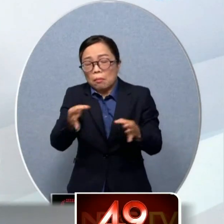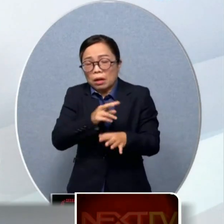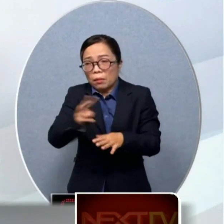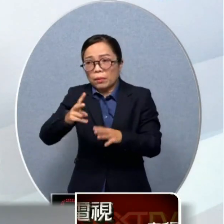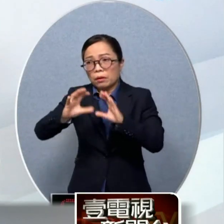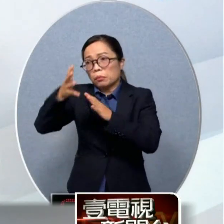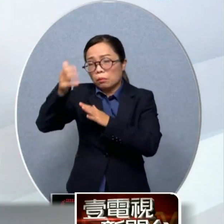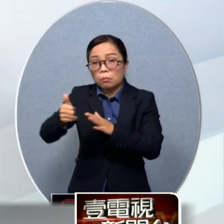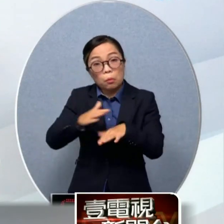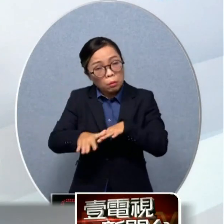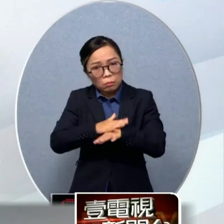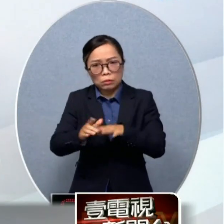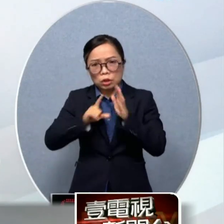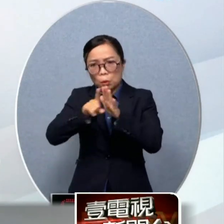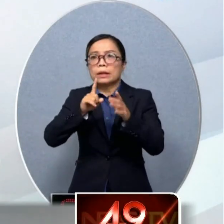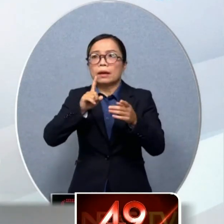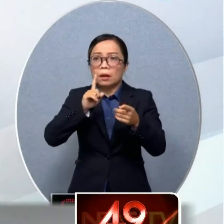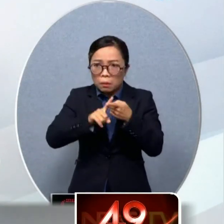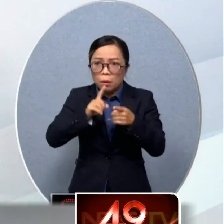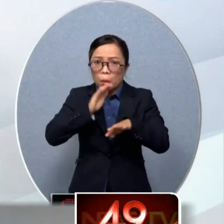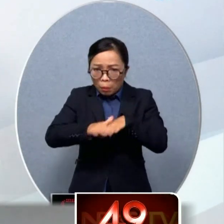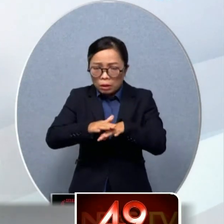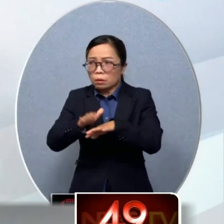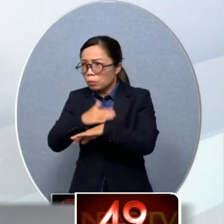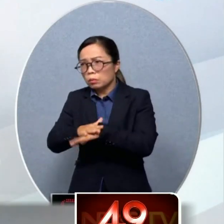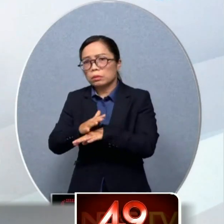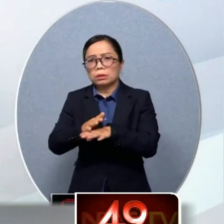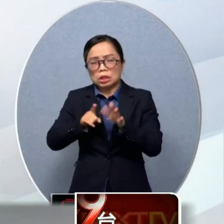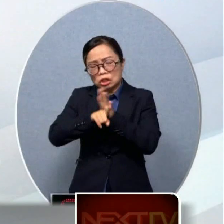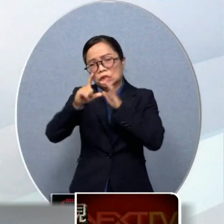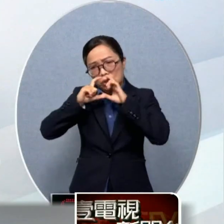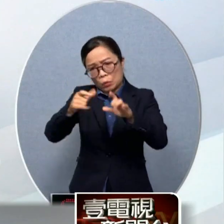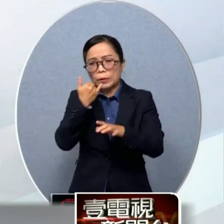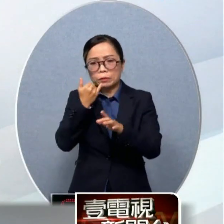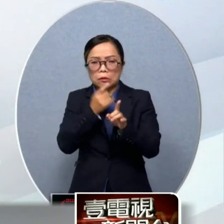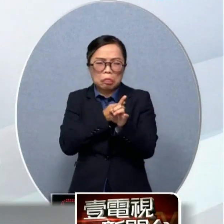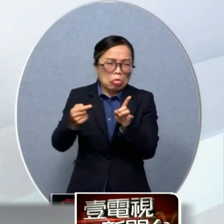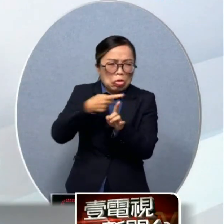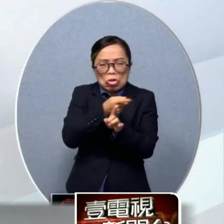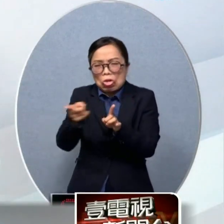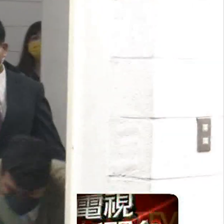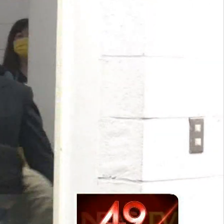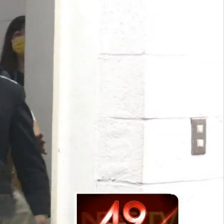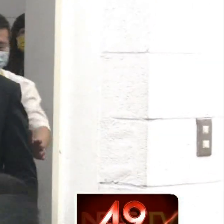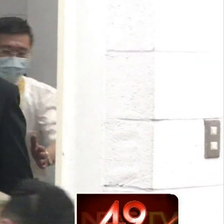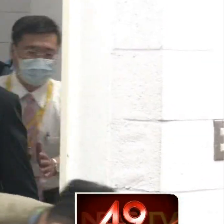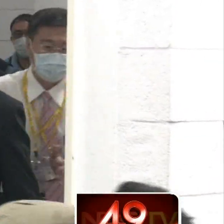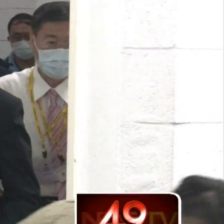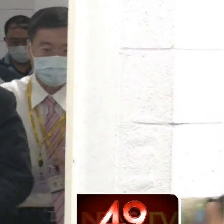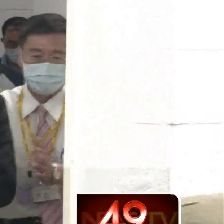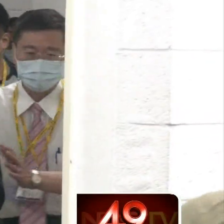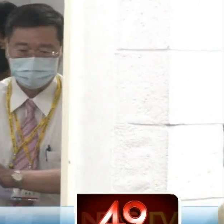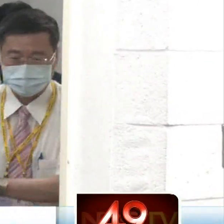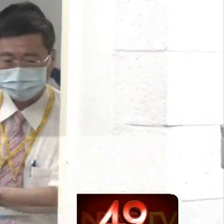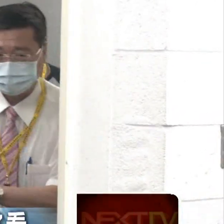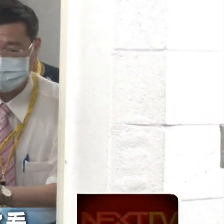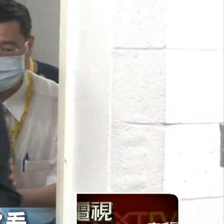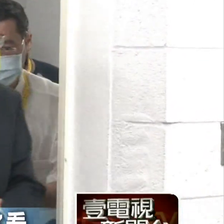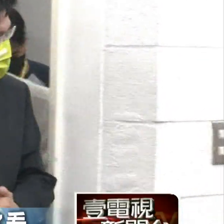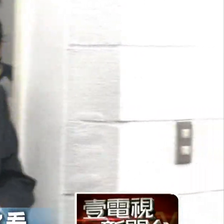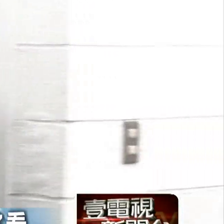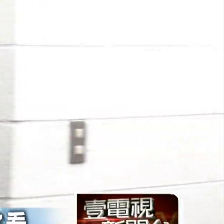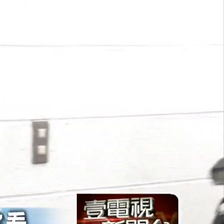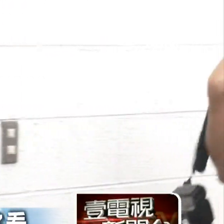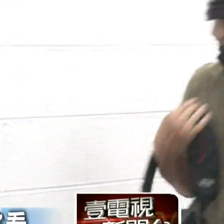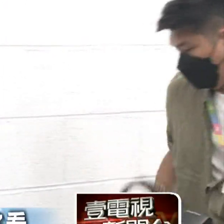yes no 嘛。好，那为什么还要这样子绕了一大圈，像打鹿机一样。 紧扣着对手侯友宜可能半路